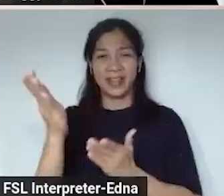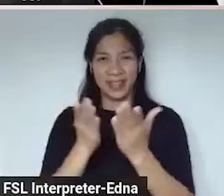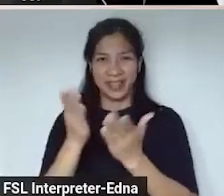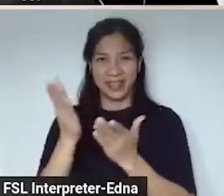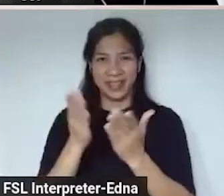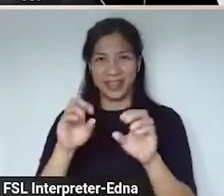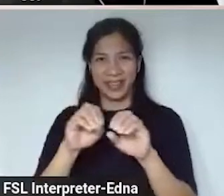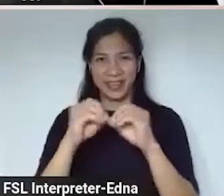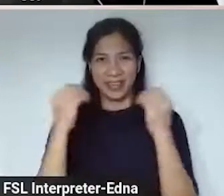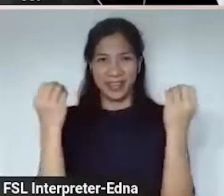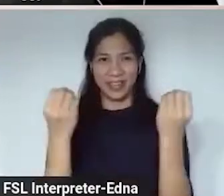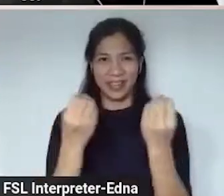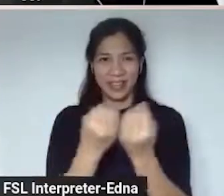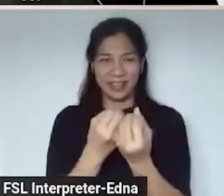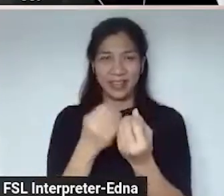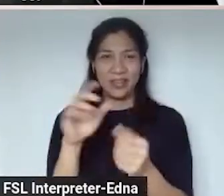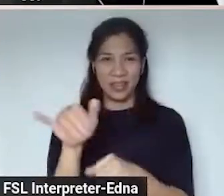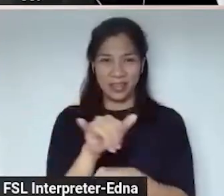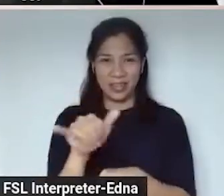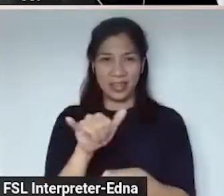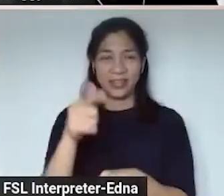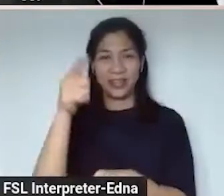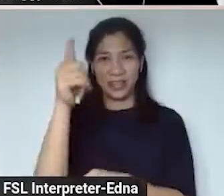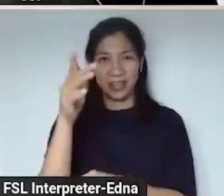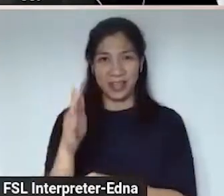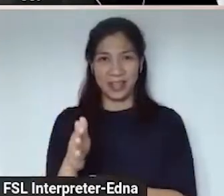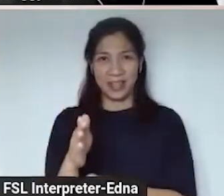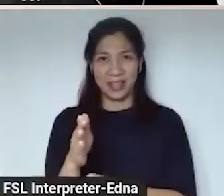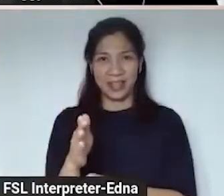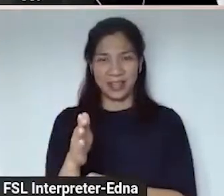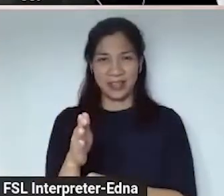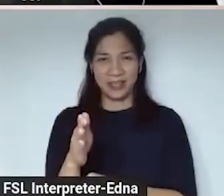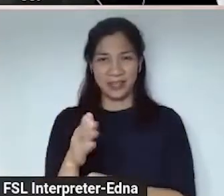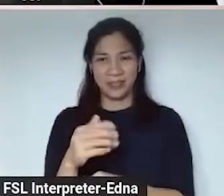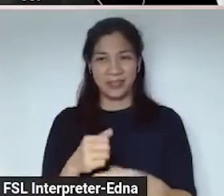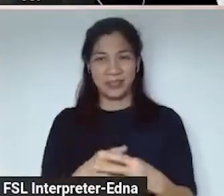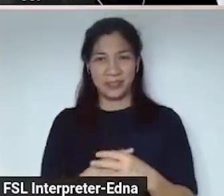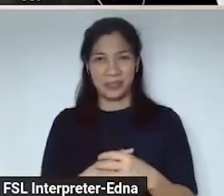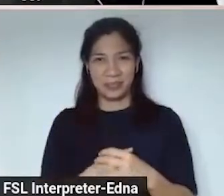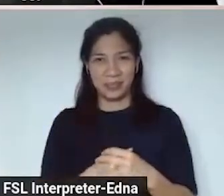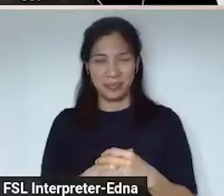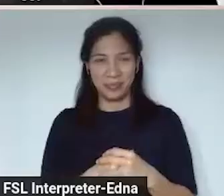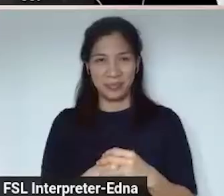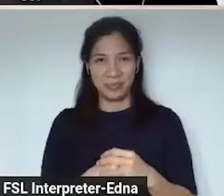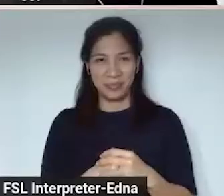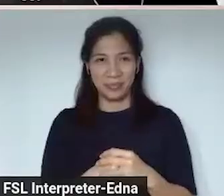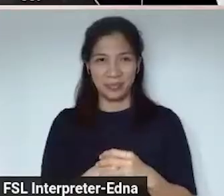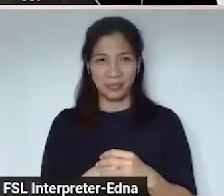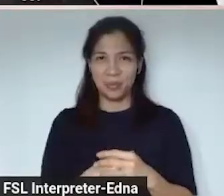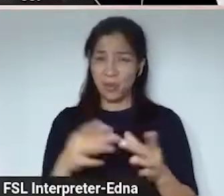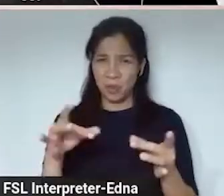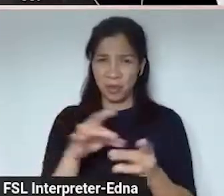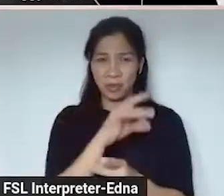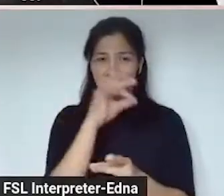time, thank God. Kasi Miss Peggy, yung spiritual life ng isang